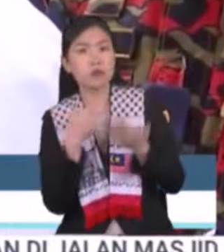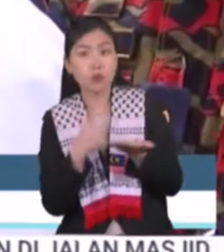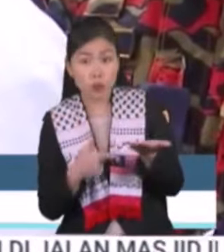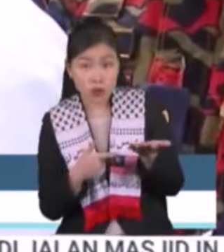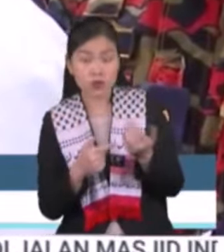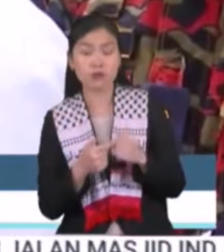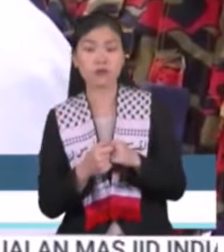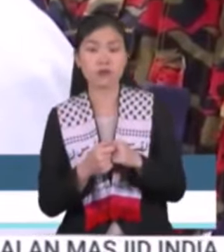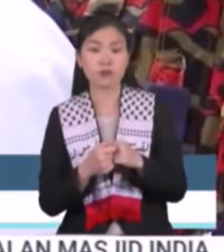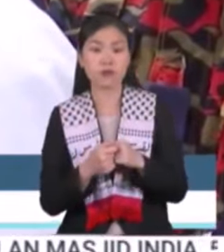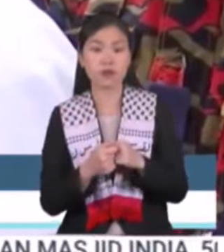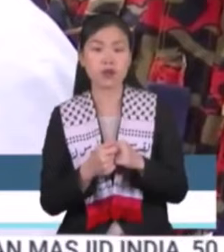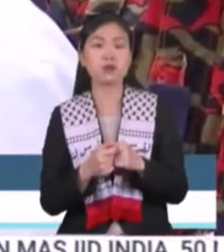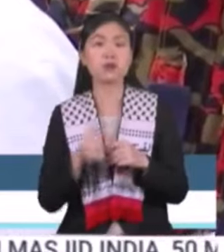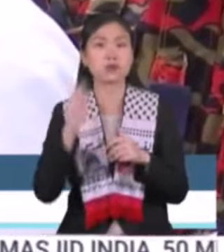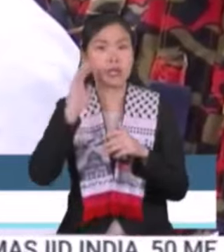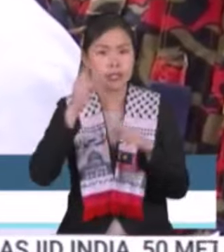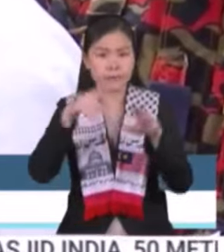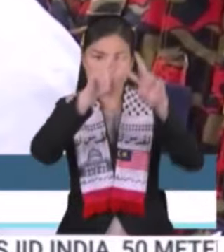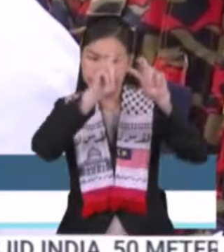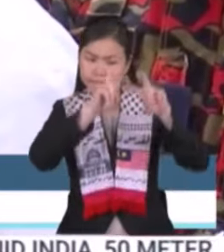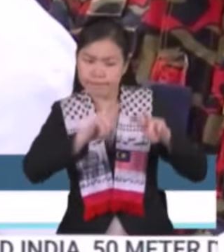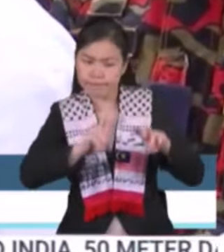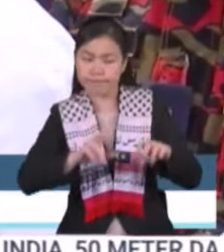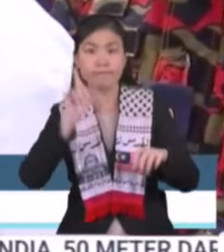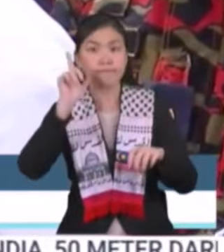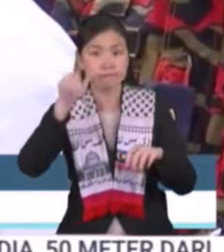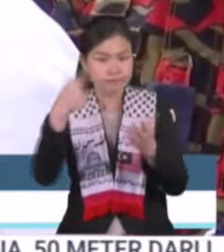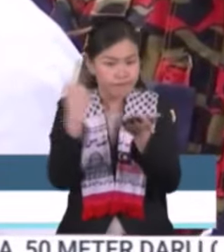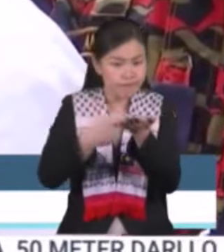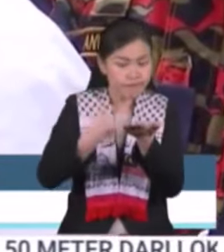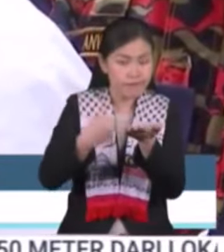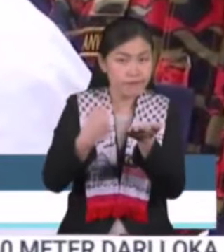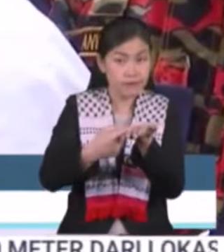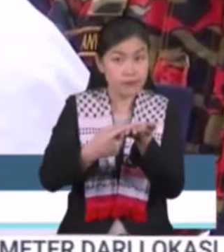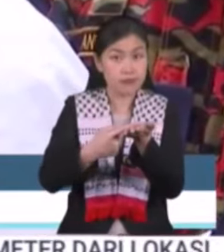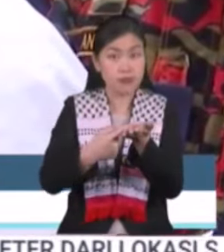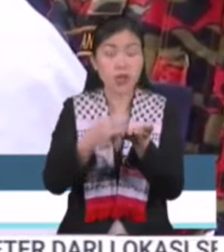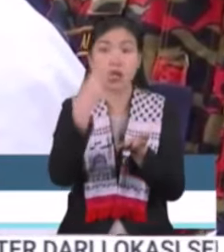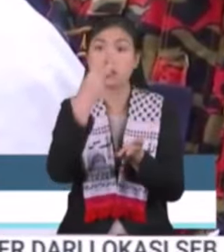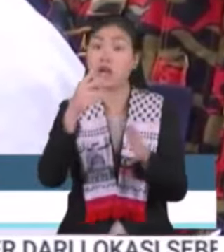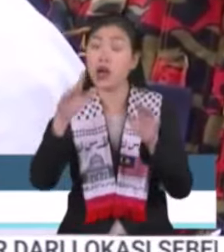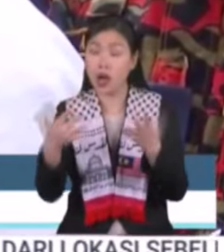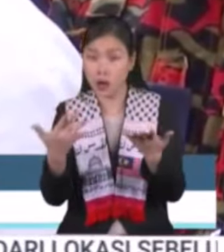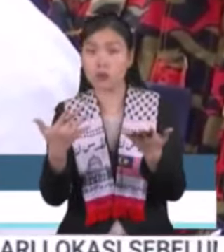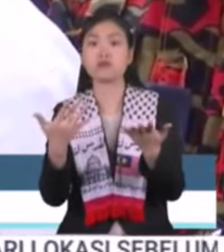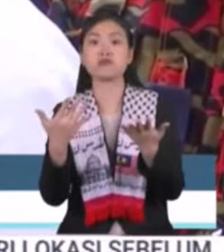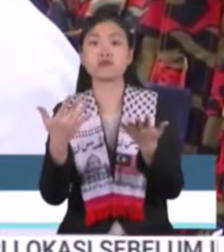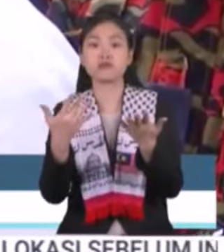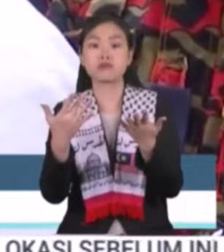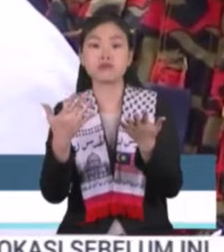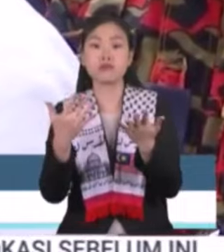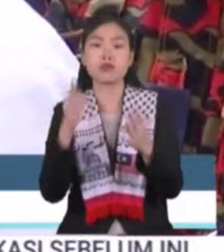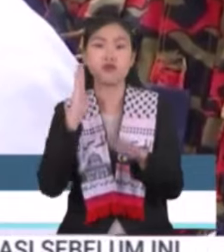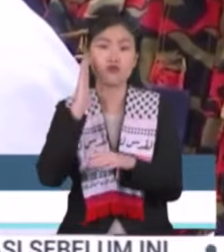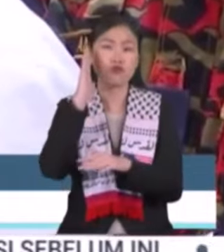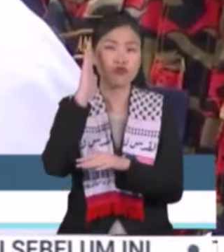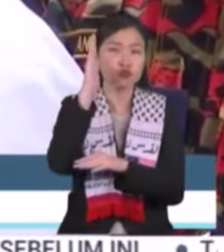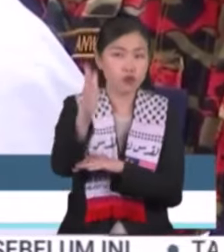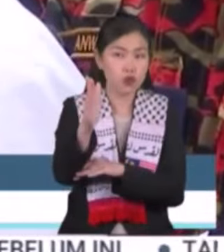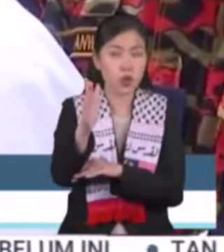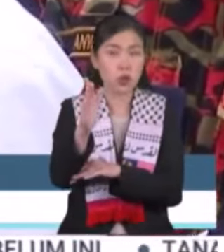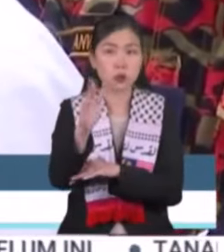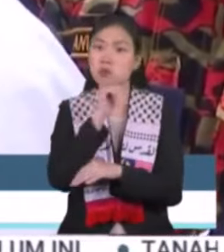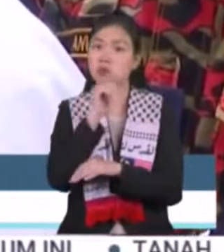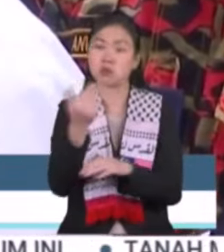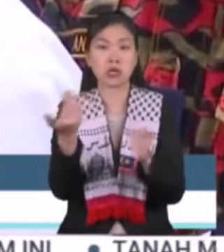kita membuat post-mortem dan melihat bagaimana kita nak pastikan untuk masa depan tidak